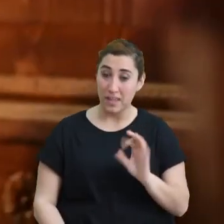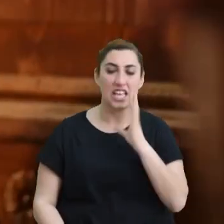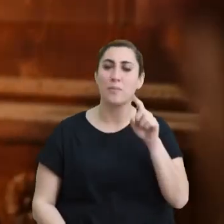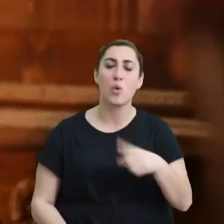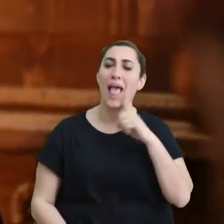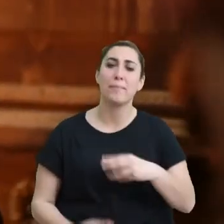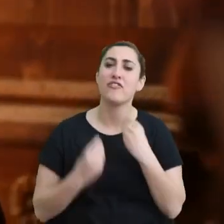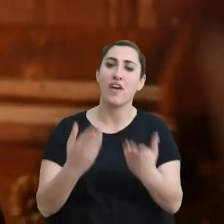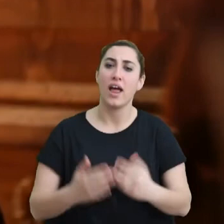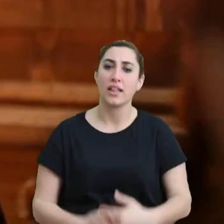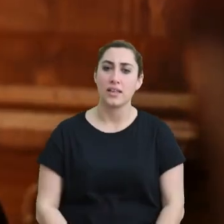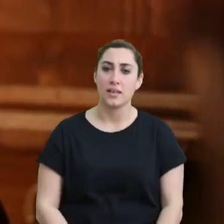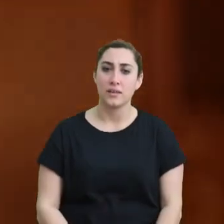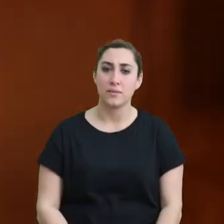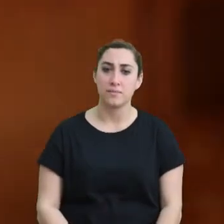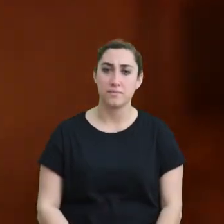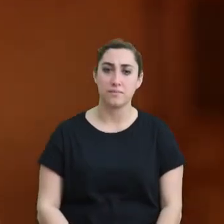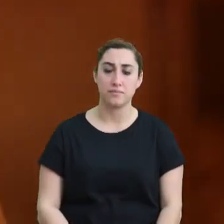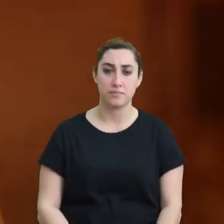Kim verdi bu emri size?